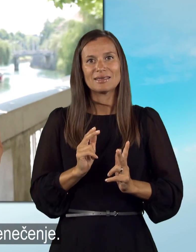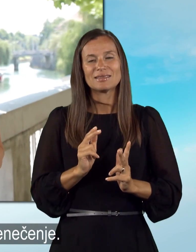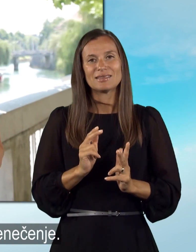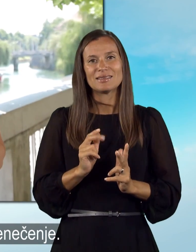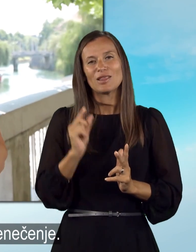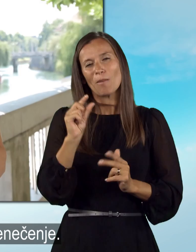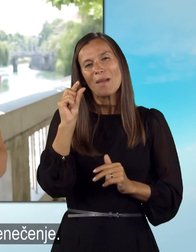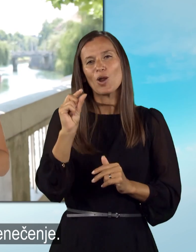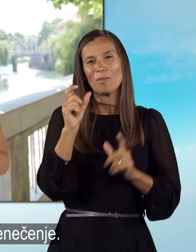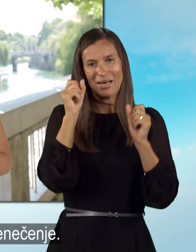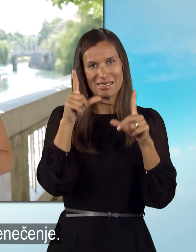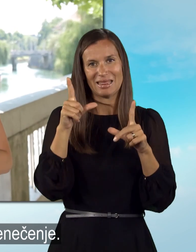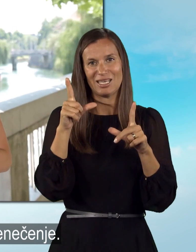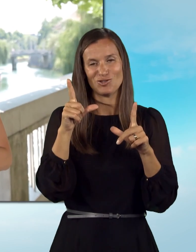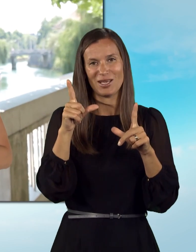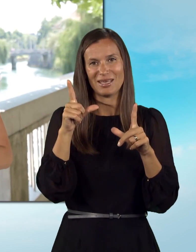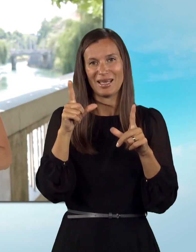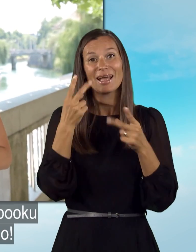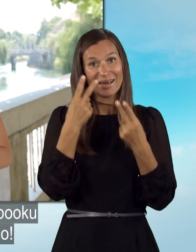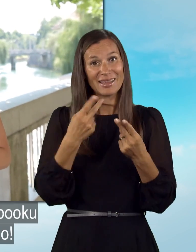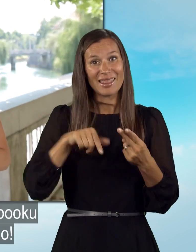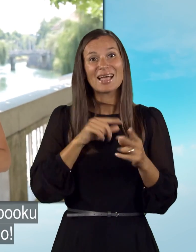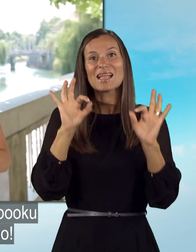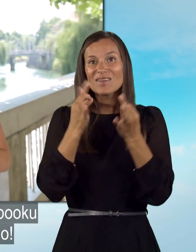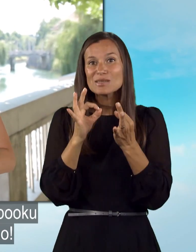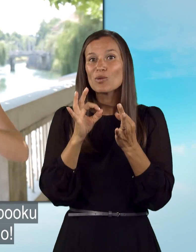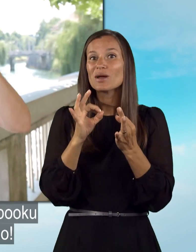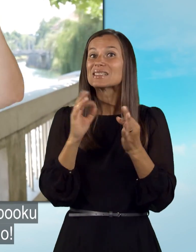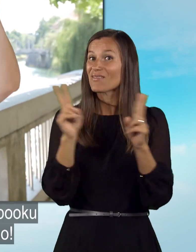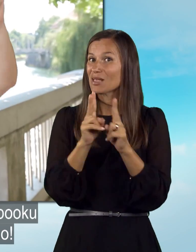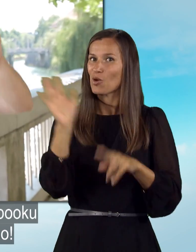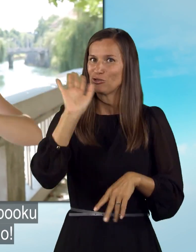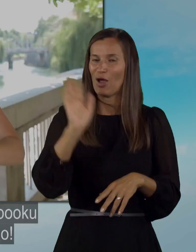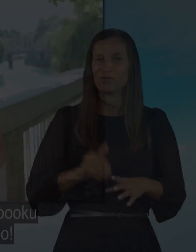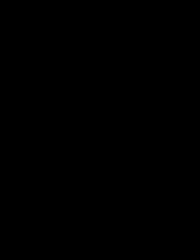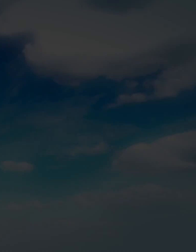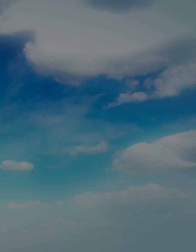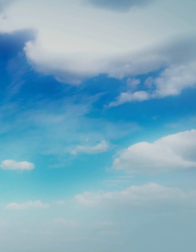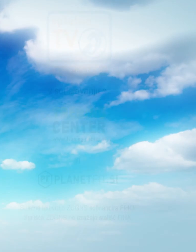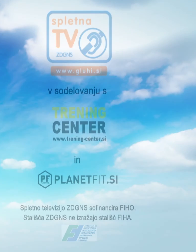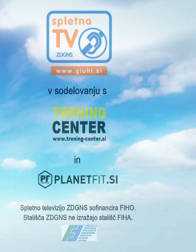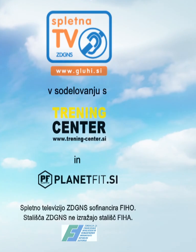eno majhno presenečenje. Glejte nas na Facebooku in se vidimo. Čau!